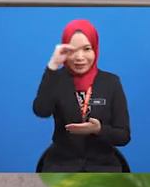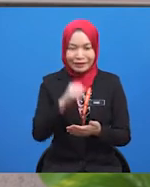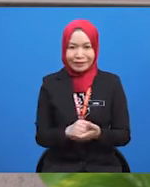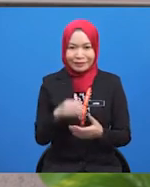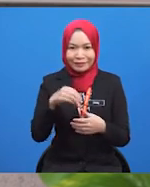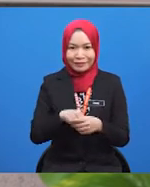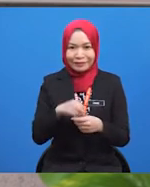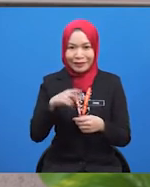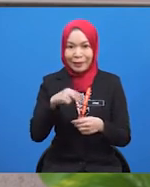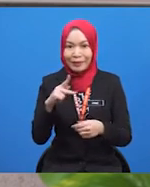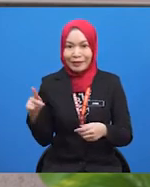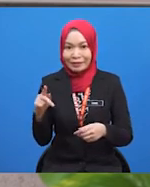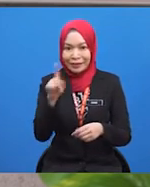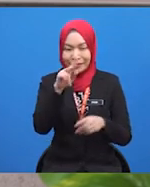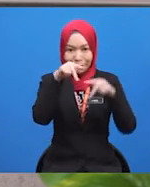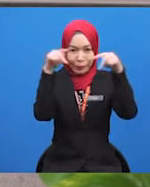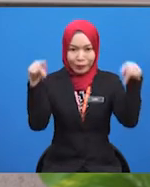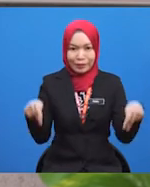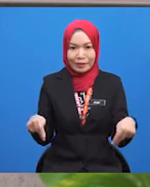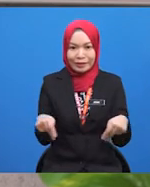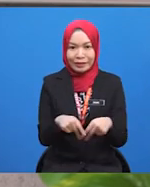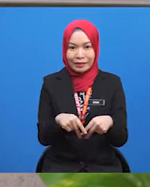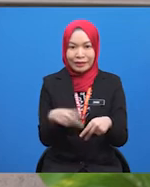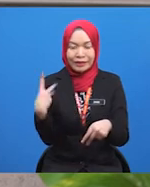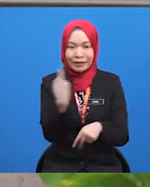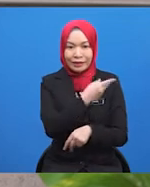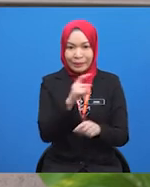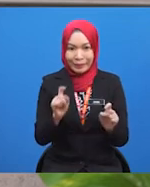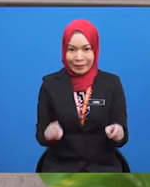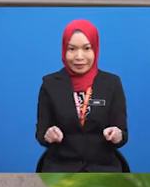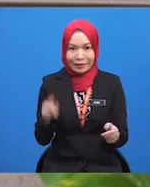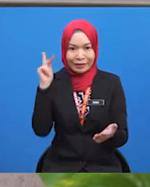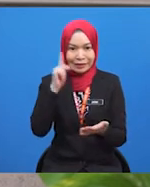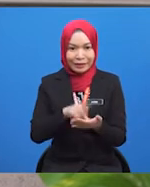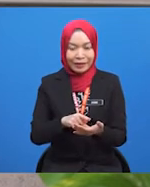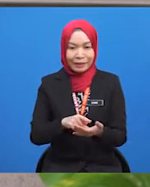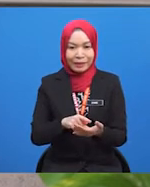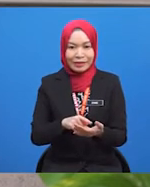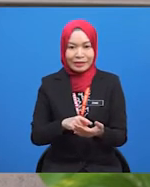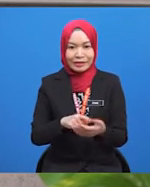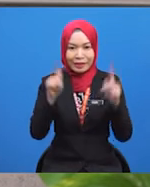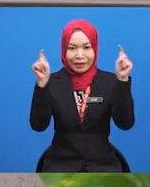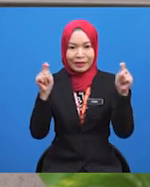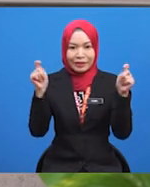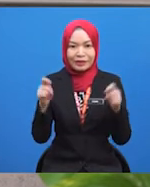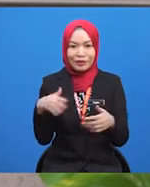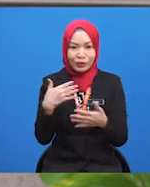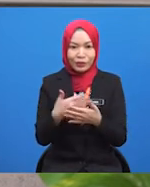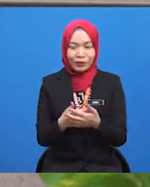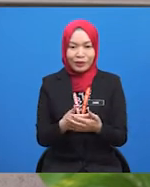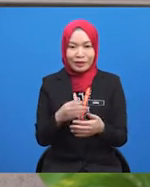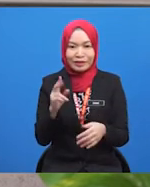Dalam menghasilkan sesebuah poster, kita perlu mengenal pasti tema yang ingin disampaikan. Apakah